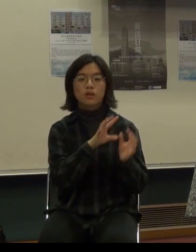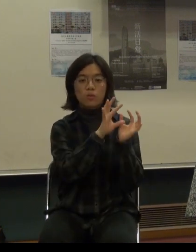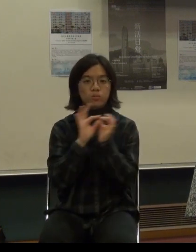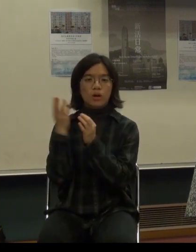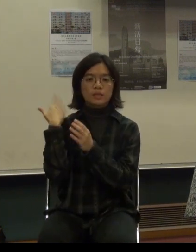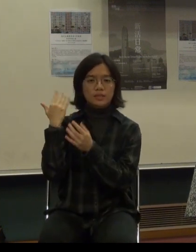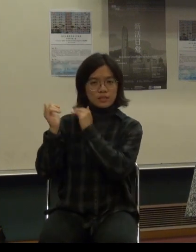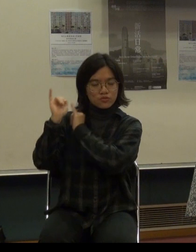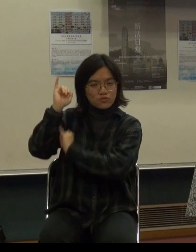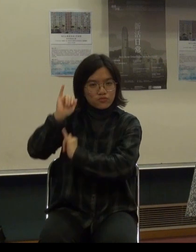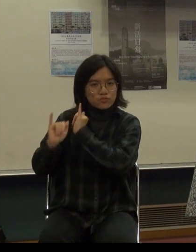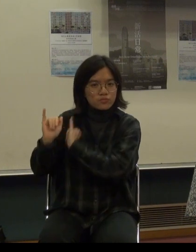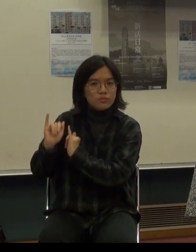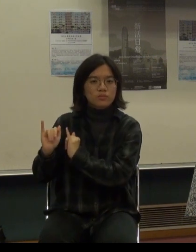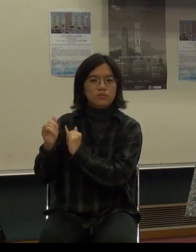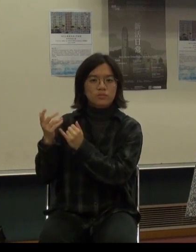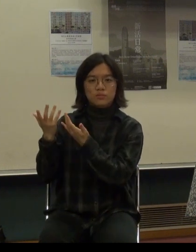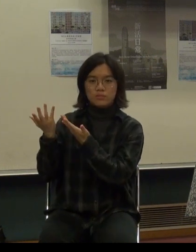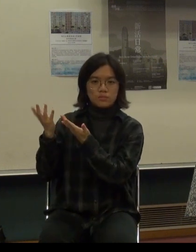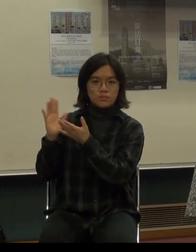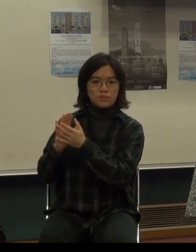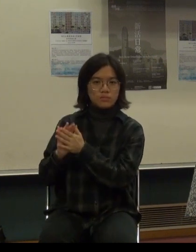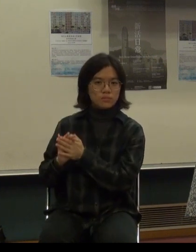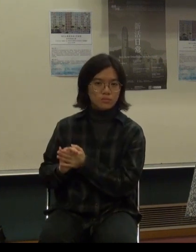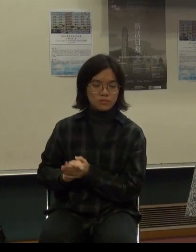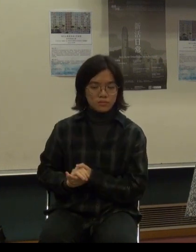古典形式 的一些